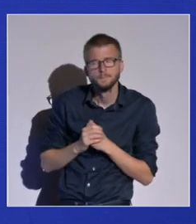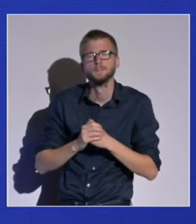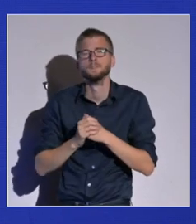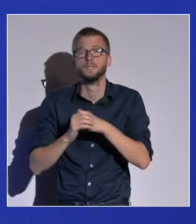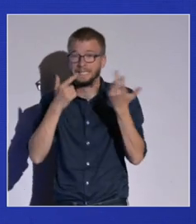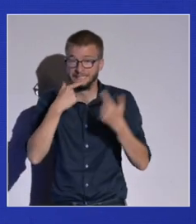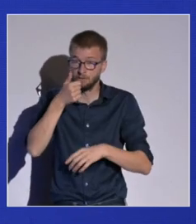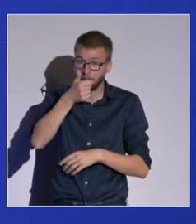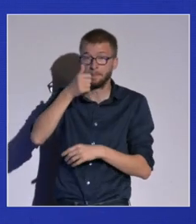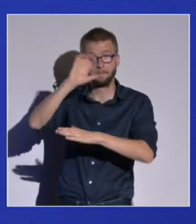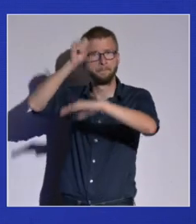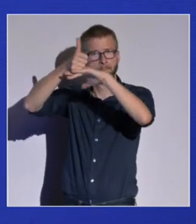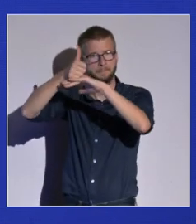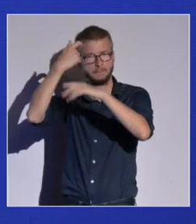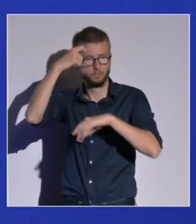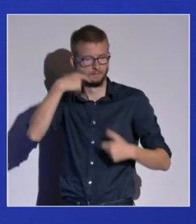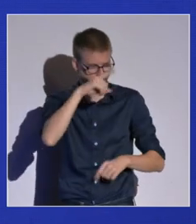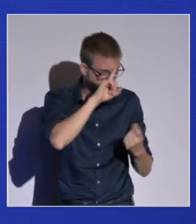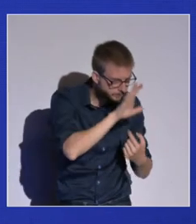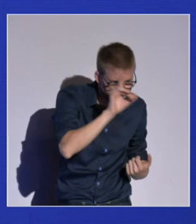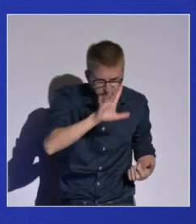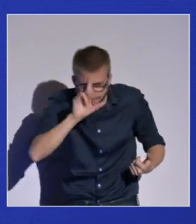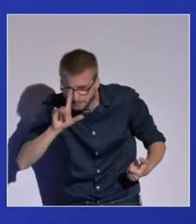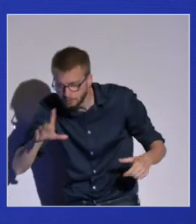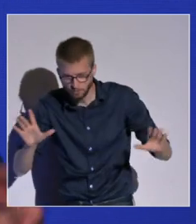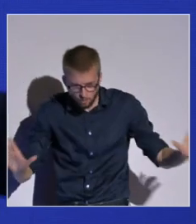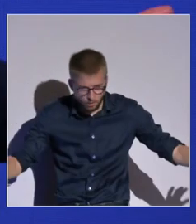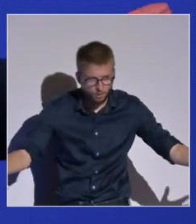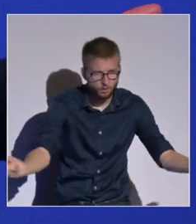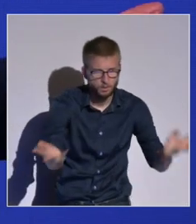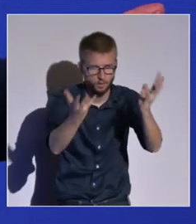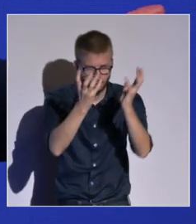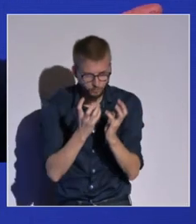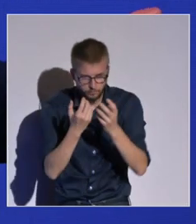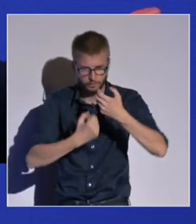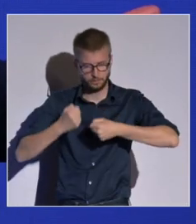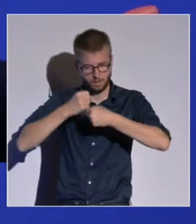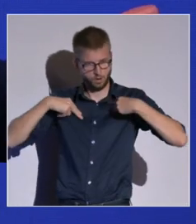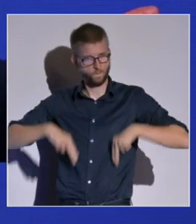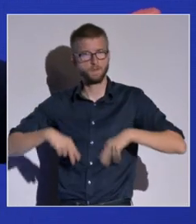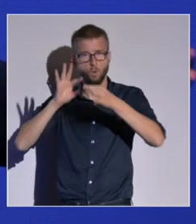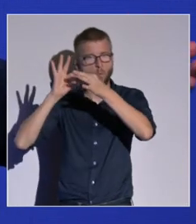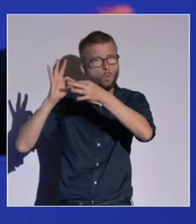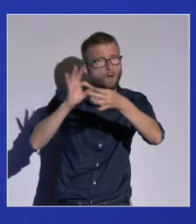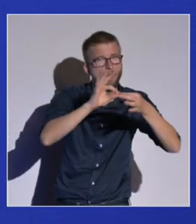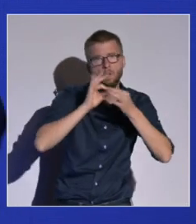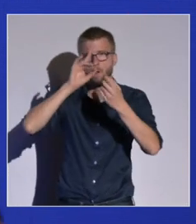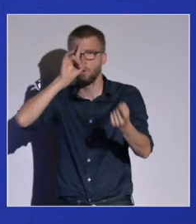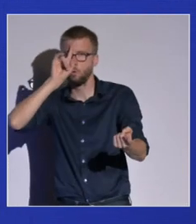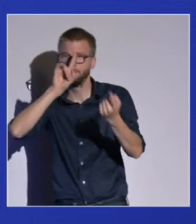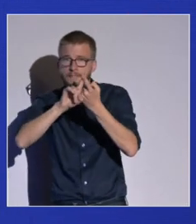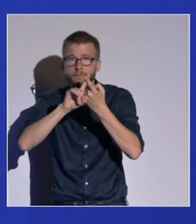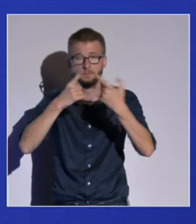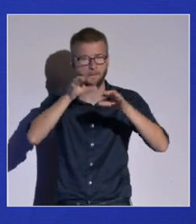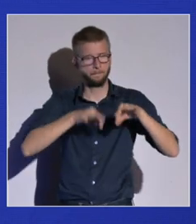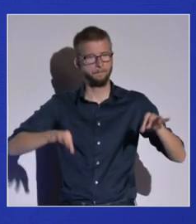les opinions pour constituer des gouvernements cohérents et pour faire en sorte que soit gouverné un pays représenté dans